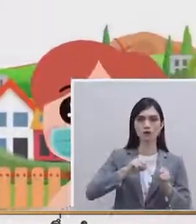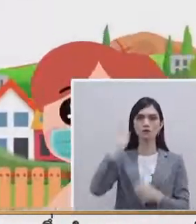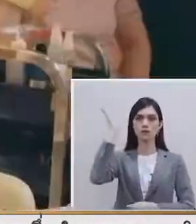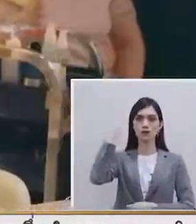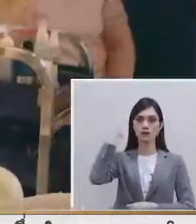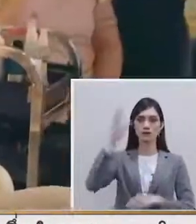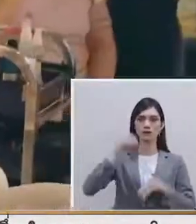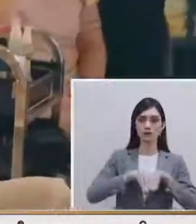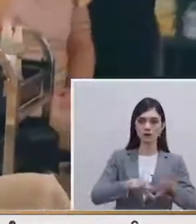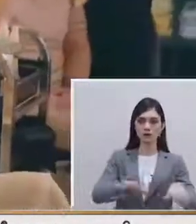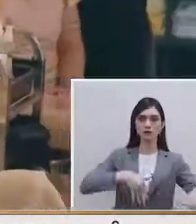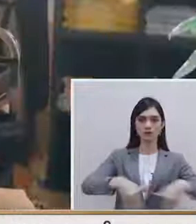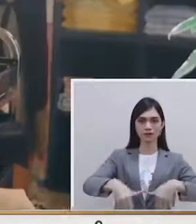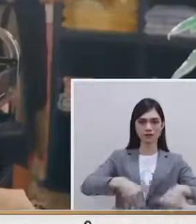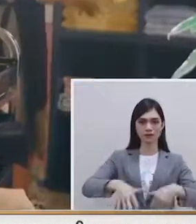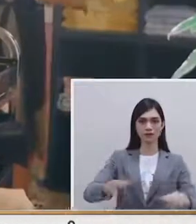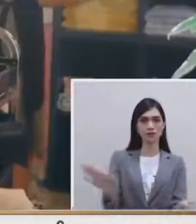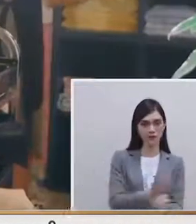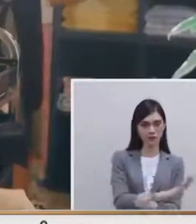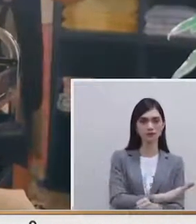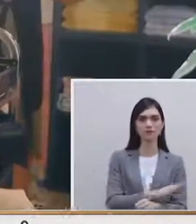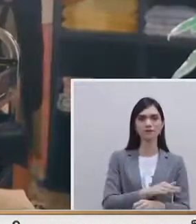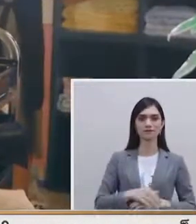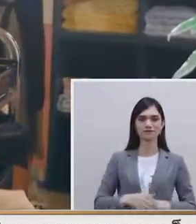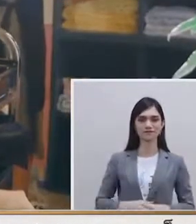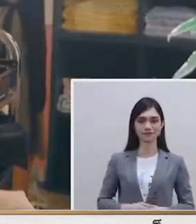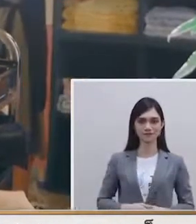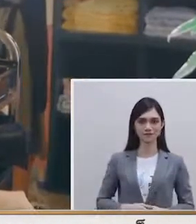แพร่สู่ประชาชนในทุกกลุ่มเป้าหมาย